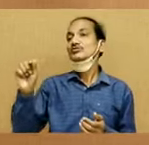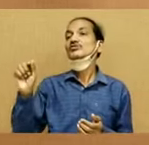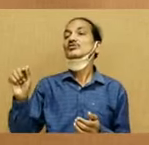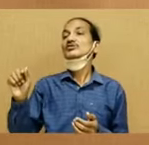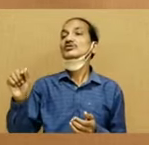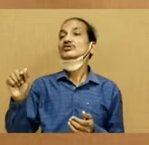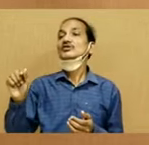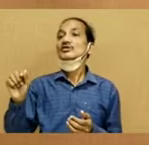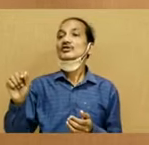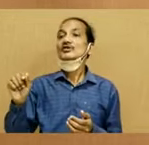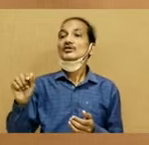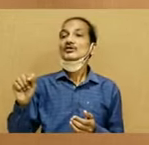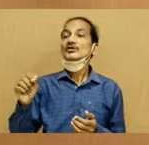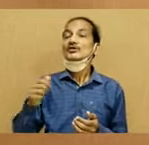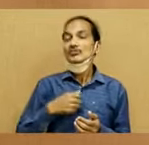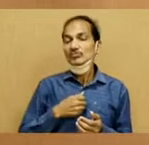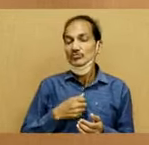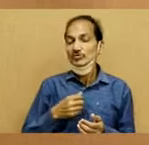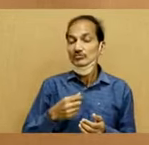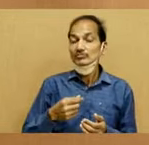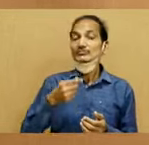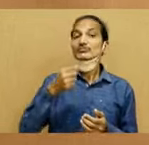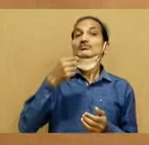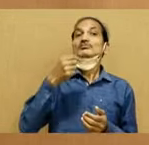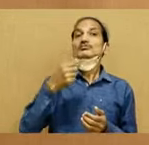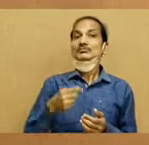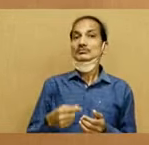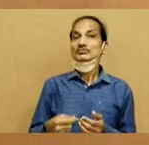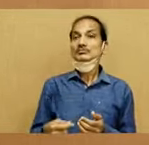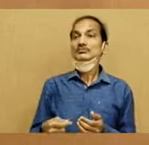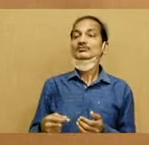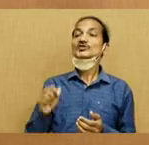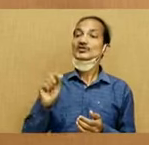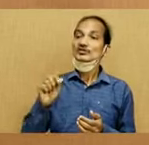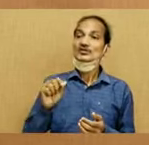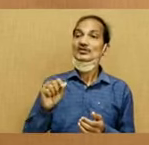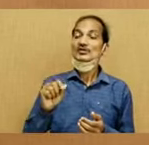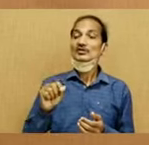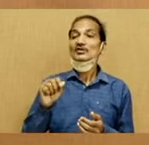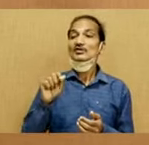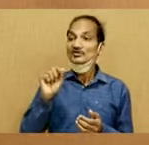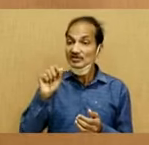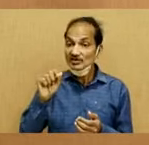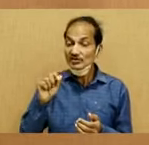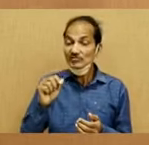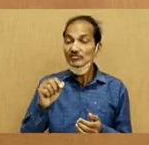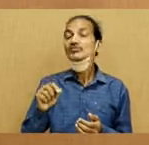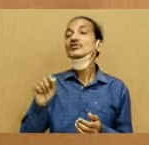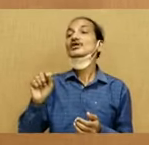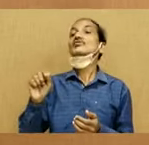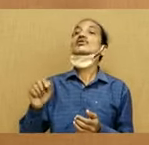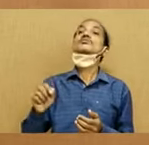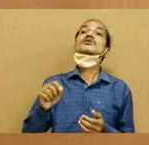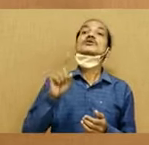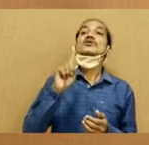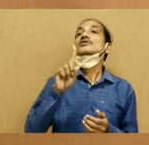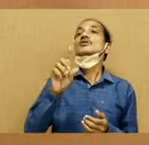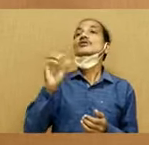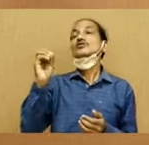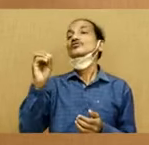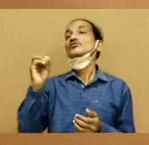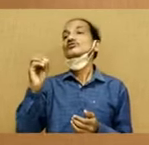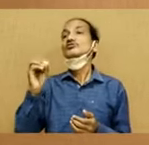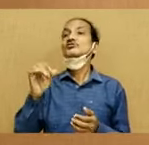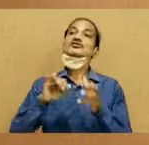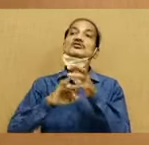ଯଦି ପ୍ରଶ୍ୱାସ ନେଲି ମାନେ ଏମିତି କଲି ଆଉ ସେ ପ୍ରଶ୍ୱାସଟାକୁ ଯଦି 10 ସେକେଣ୍ଡ ପର୍ଯ୍ୟନ୍ତ ଧରିକି